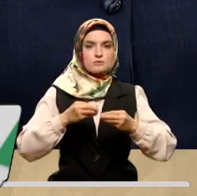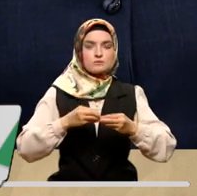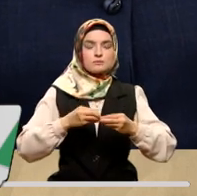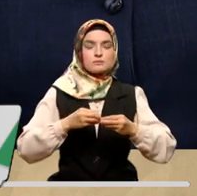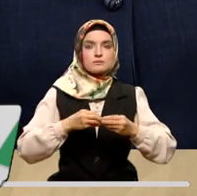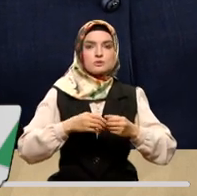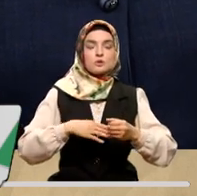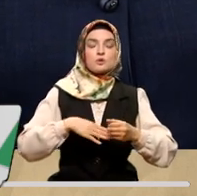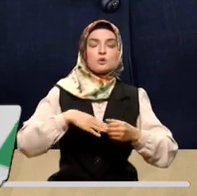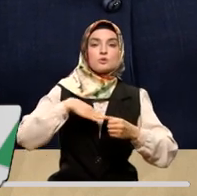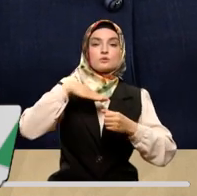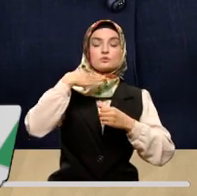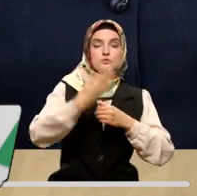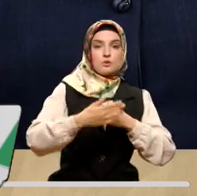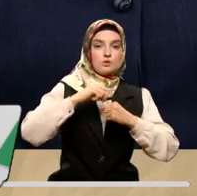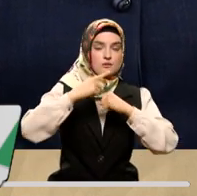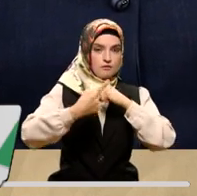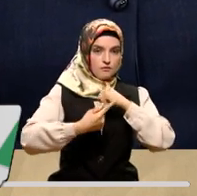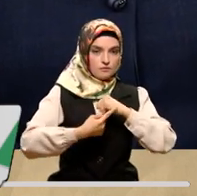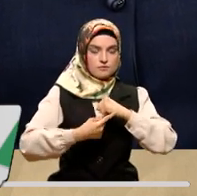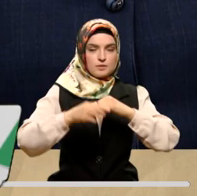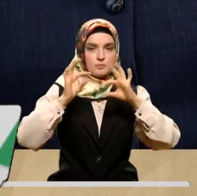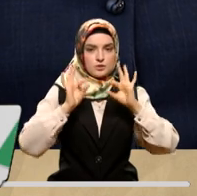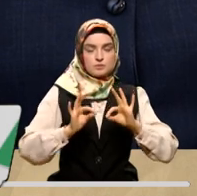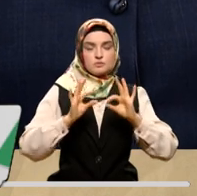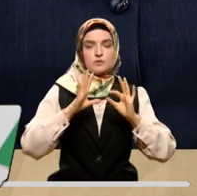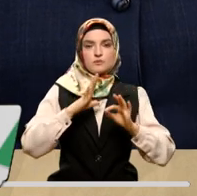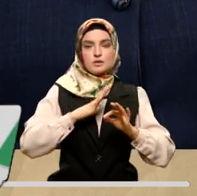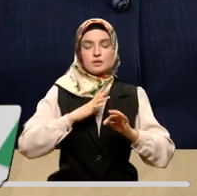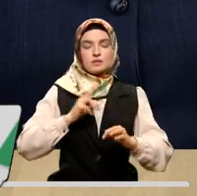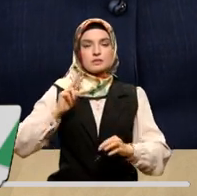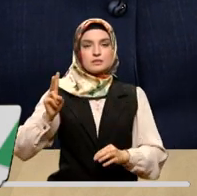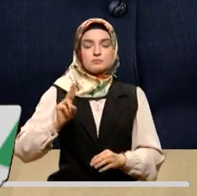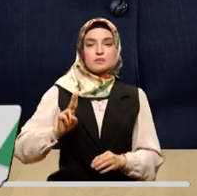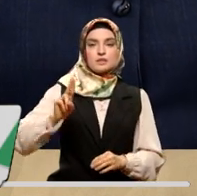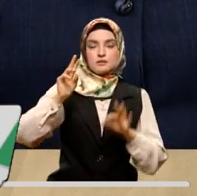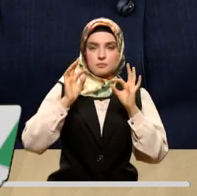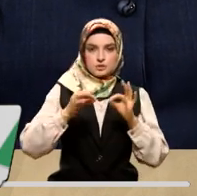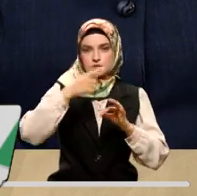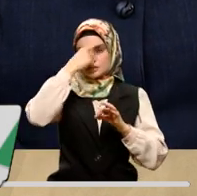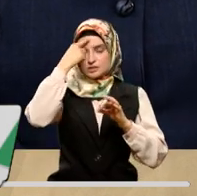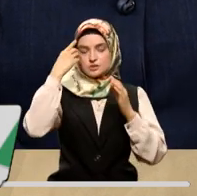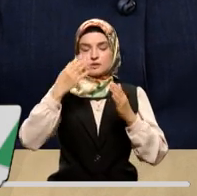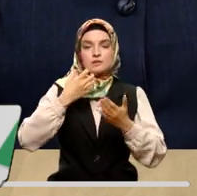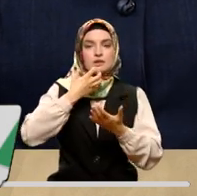Gelecek hafta değil, sonraki haftaya. Pazartesi başlayacak. Diğer 27'sinde inşallah başlayacağız ama kayıtlarımız 20'sinde